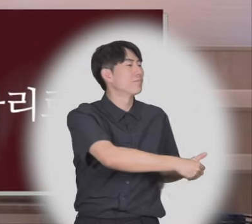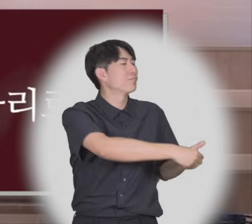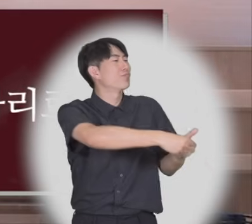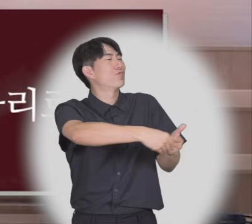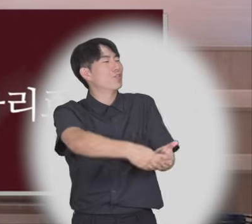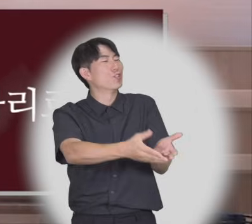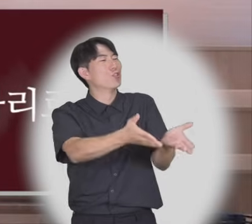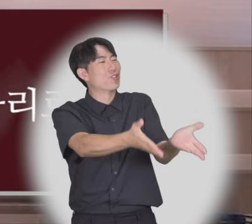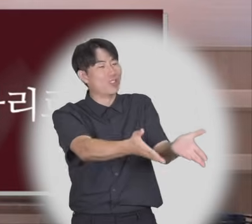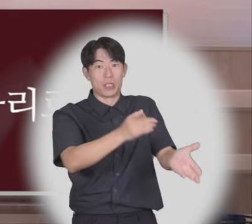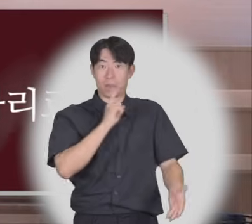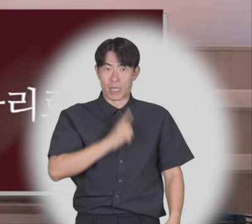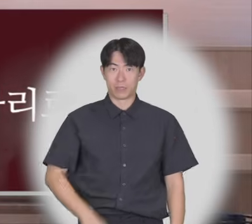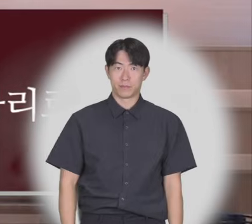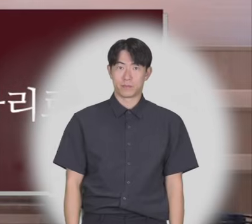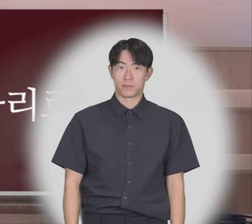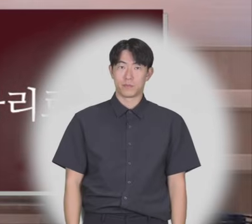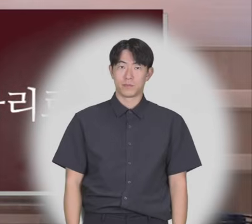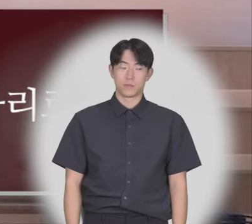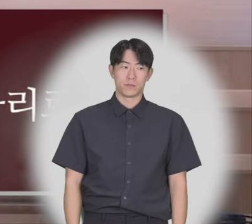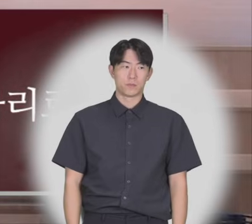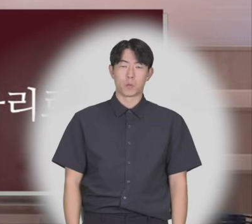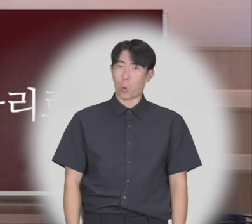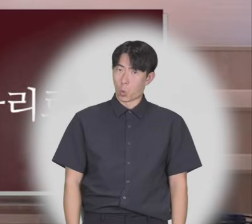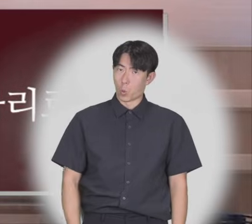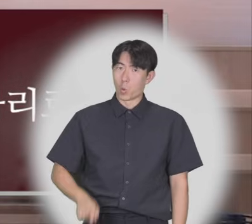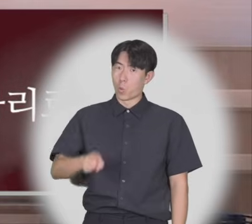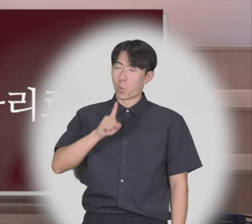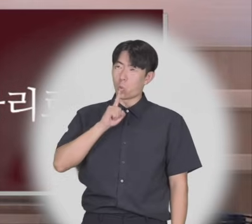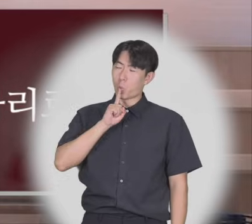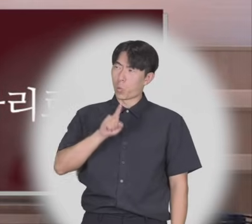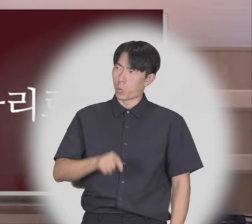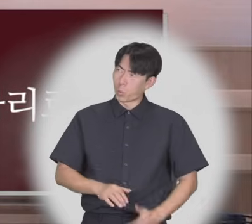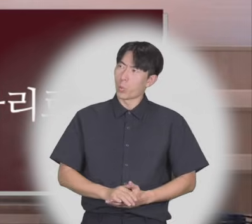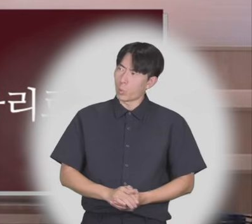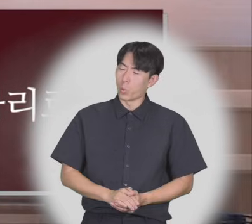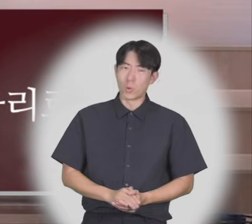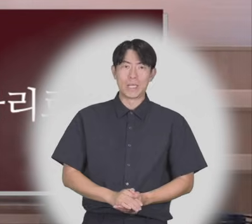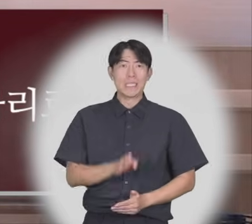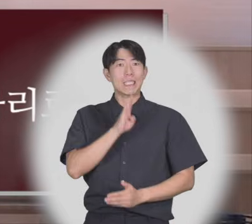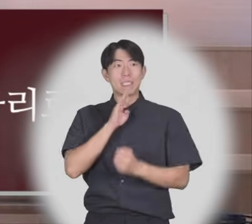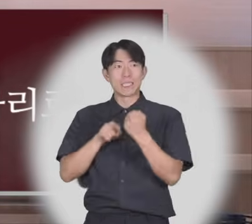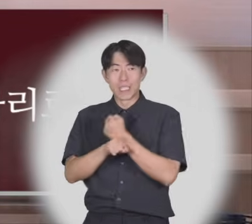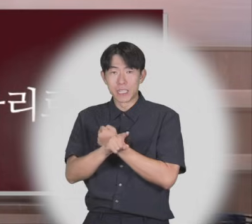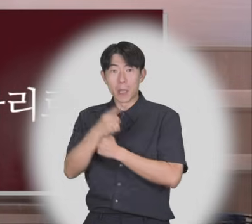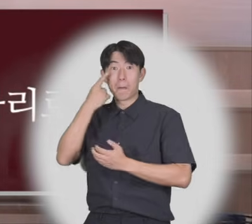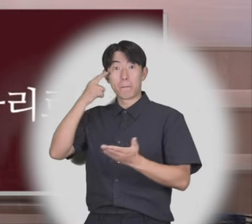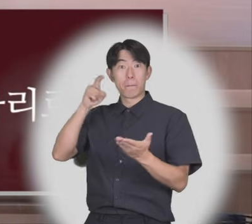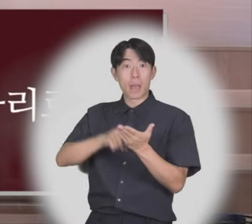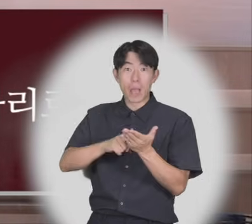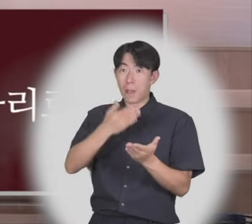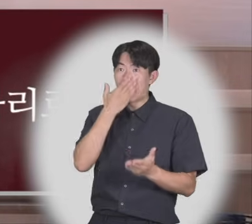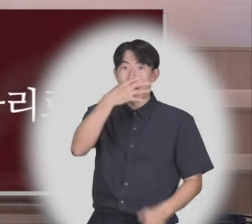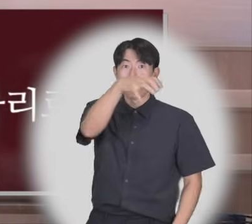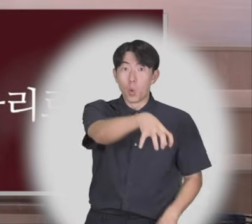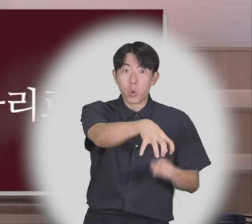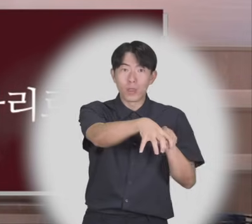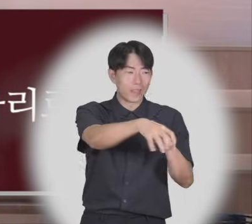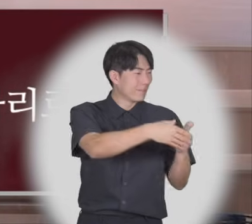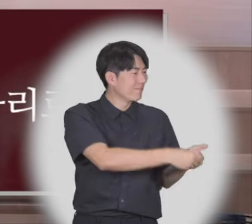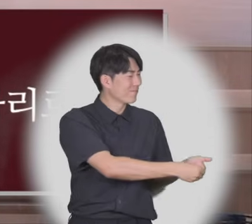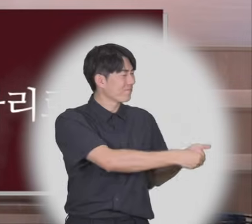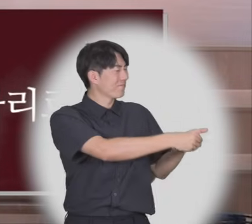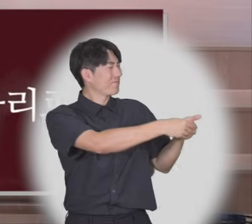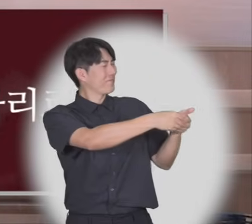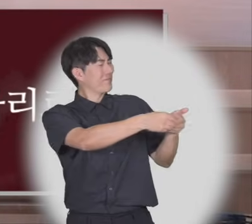뿐이다. 그런 얘기입니다. 만일 이 말이 사실이라면 진리를 발견할 수 있는 자리에